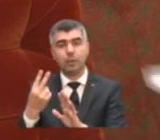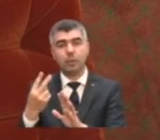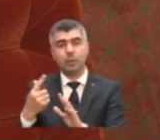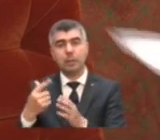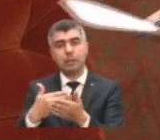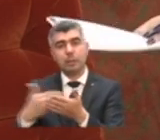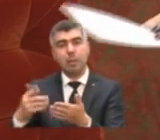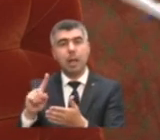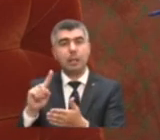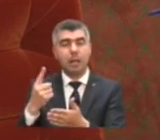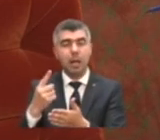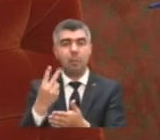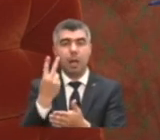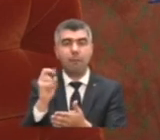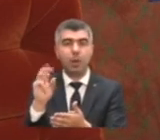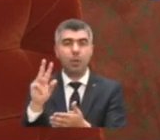في افق